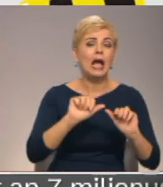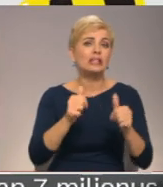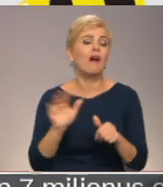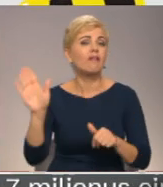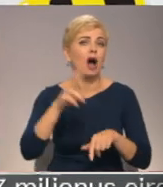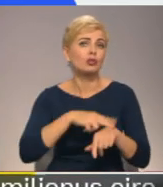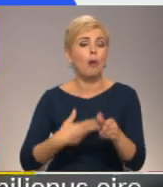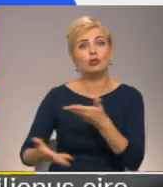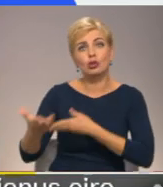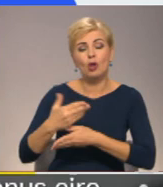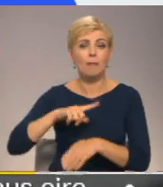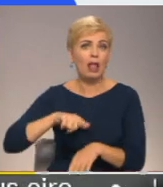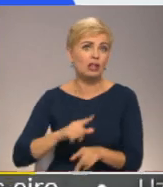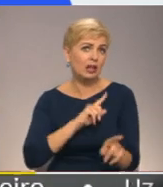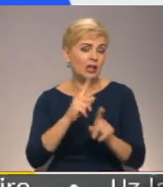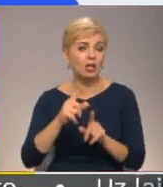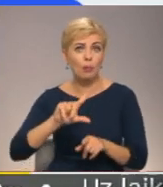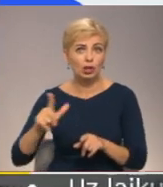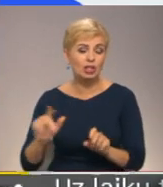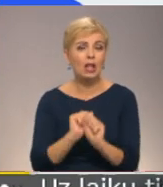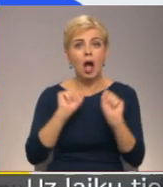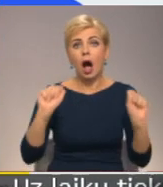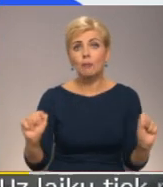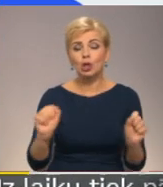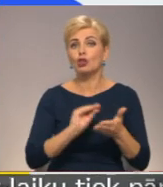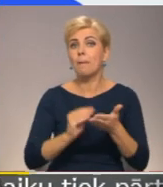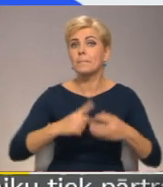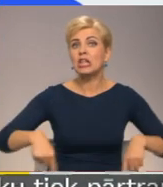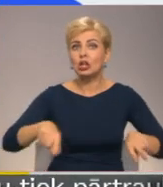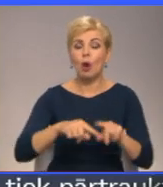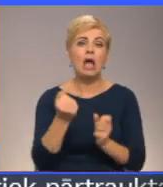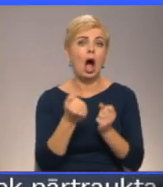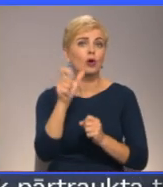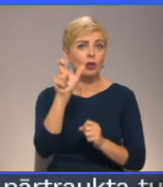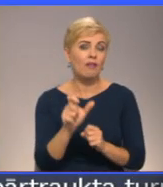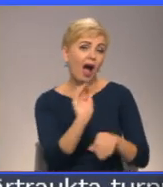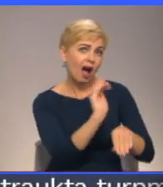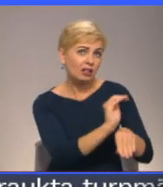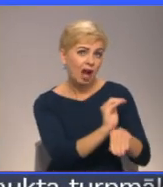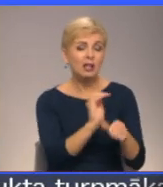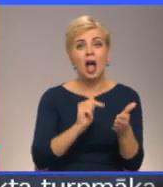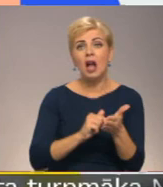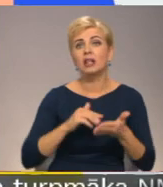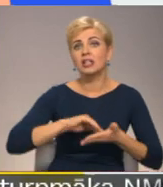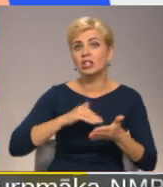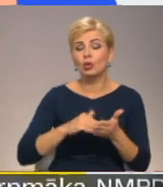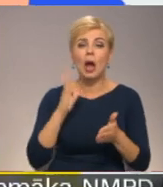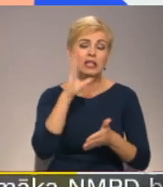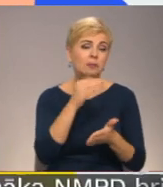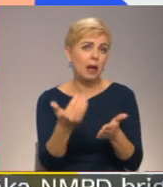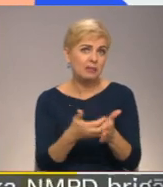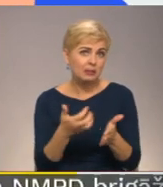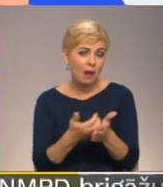policija sadarbībā ar Latvijas transporta līdzekļu apdrošināšanas biroju, lai autovadītājiem atgādinātu, kādā situācijās iespējams